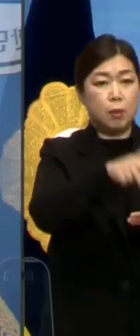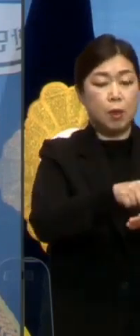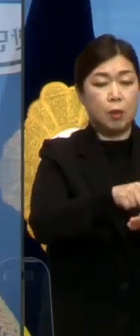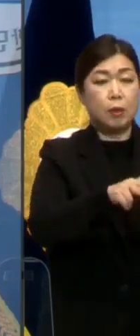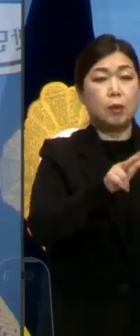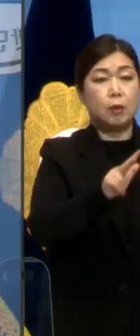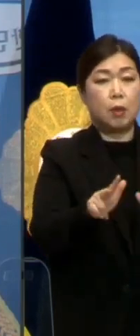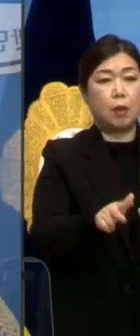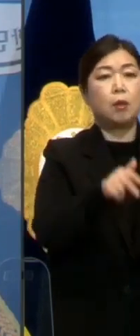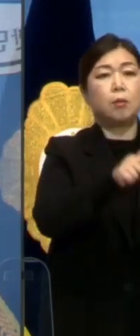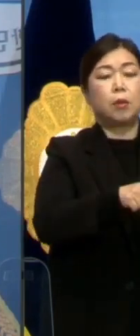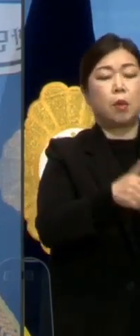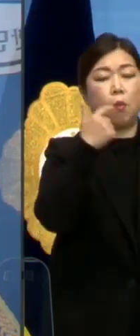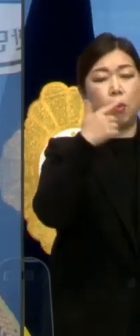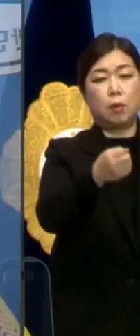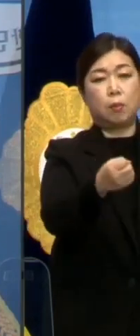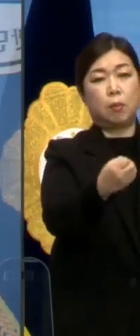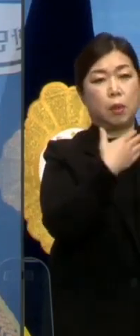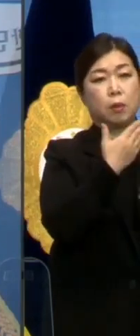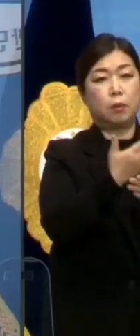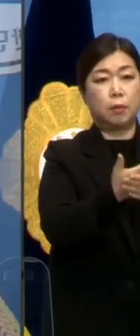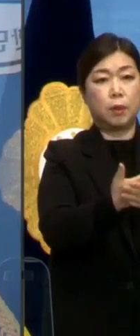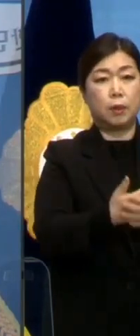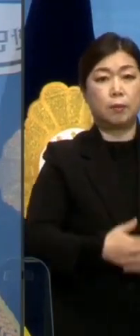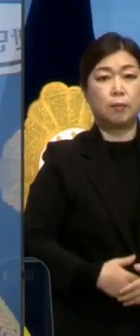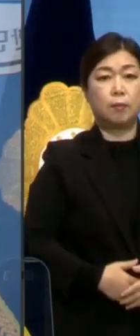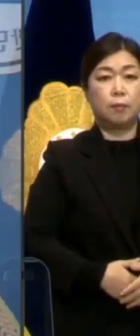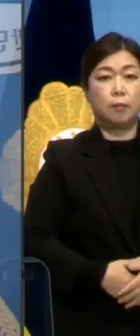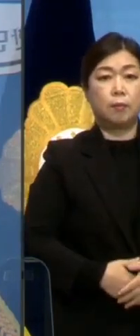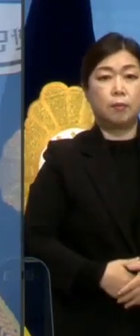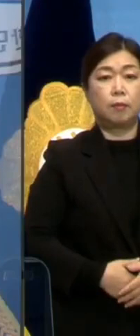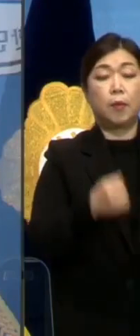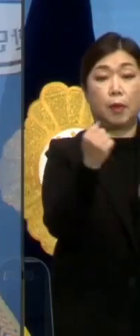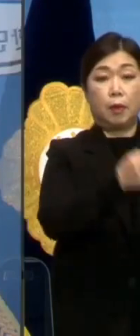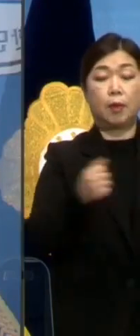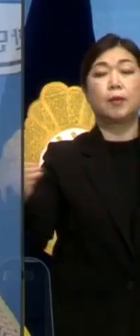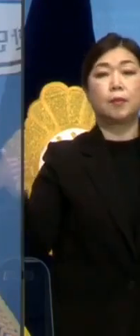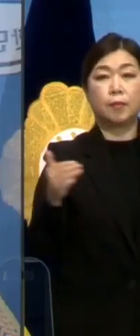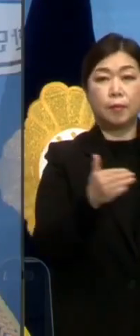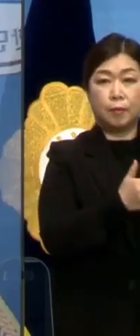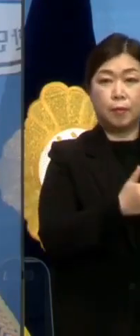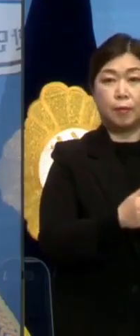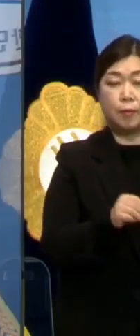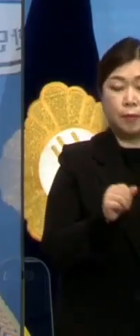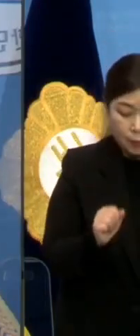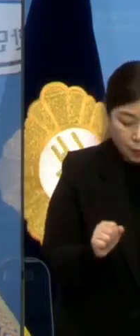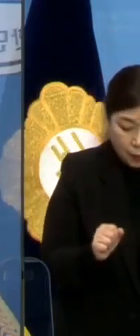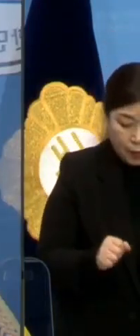즉각 입장을 밝히십시오. 네, 브리핑 마치겠습니다.